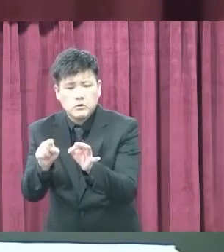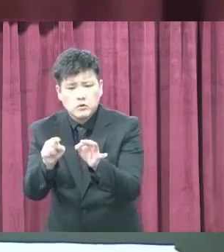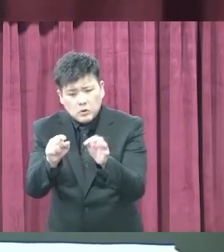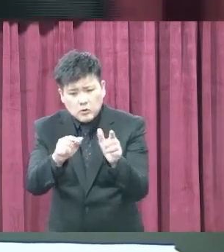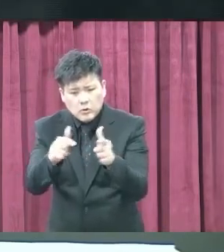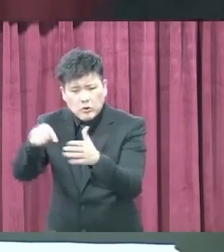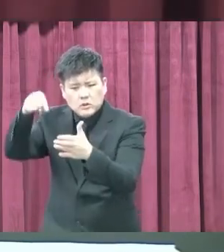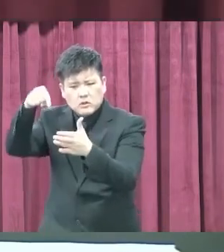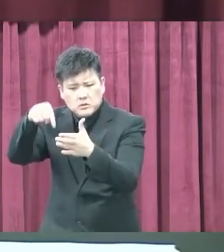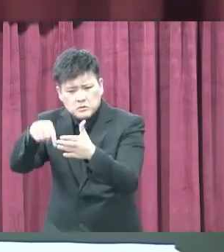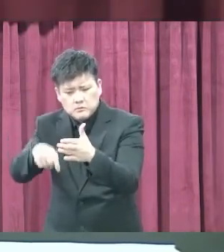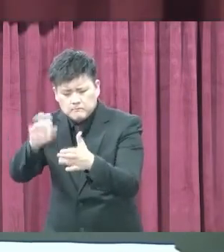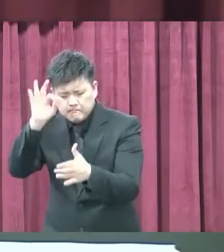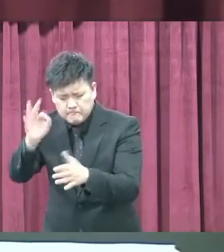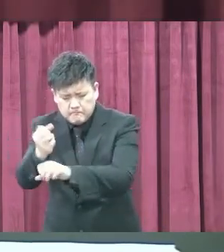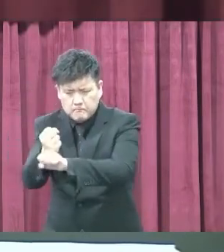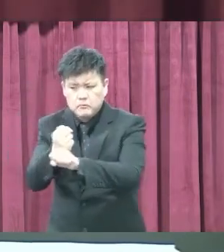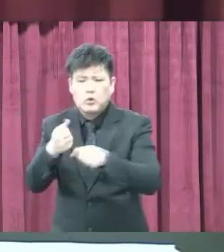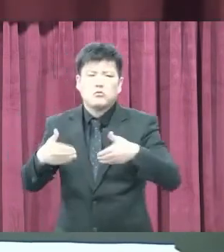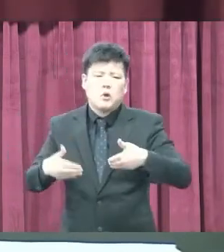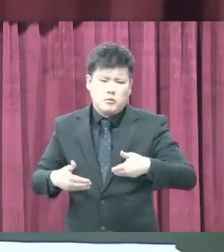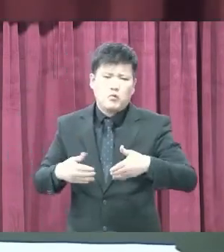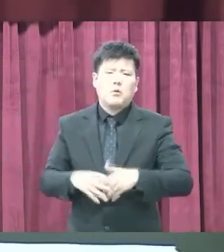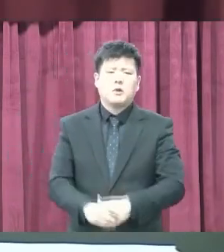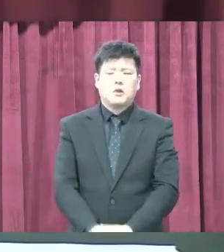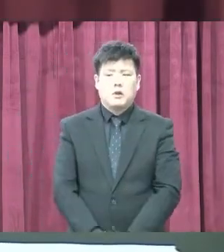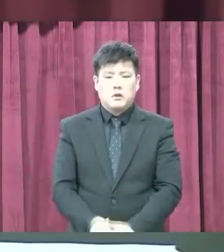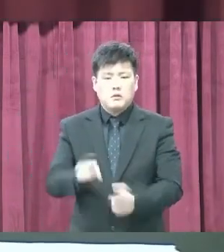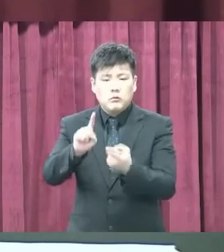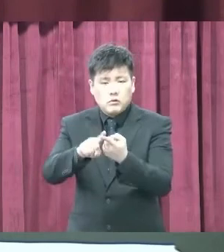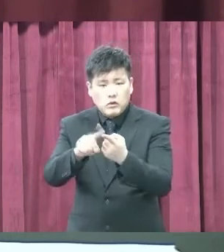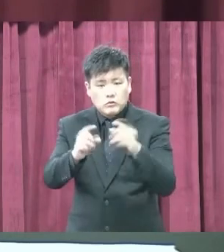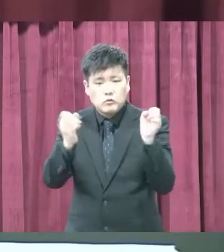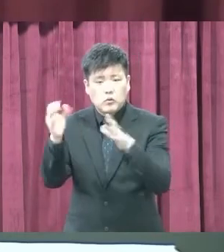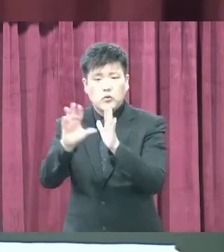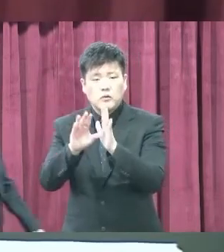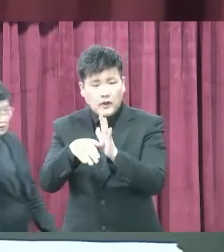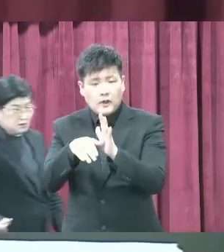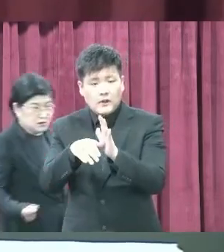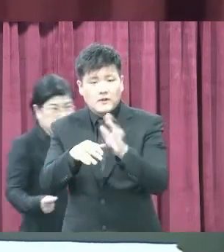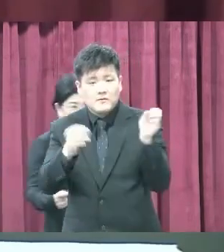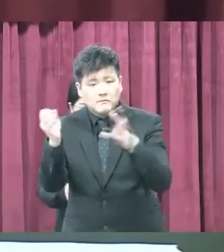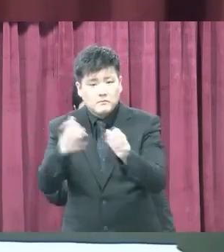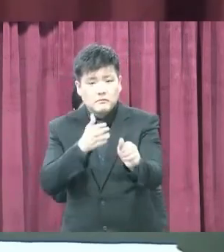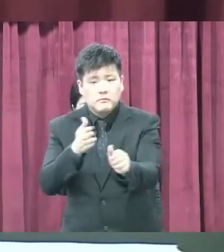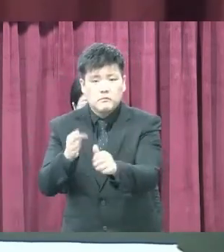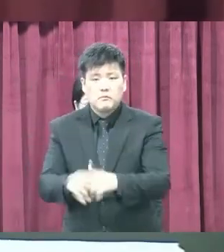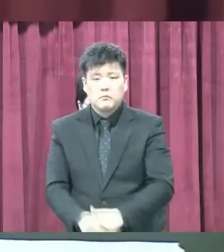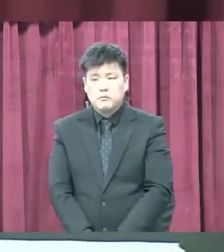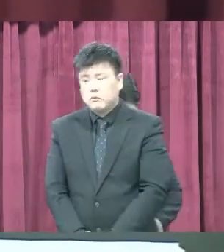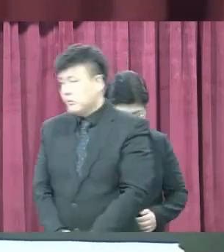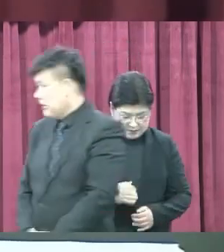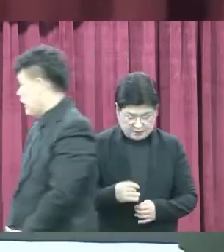것이 맞는 것 같습니다. 그래서 그거 이제 토론 때 많이 지적을 해주실 것 같고요. 저희가 그런 좀 약간 한계점을 갖고